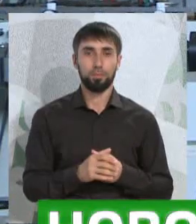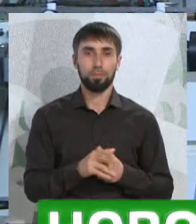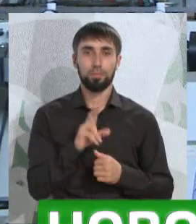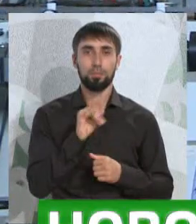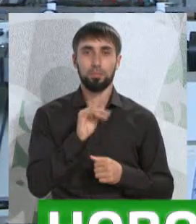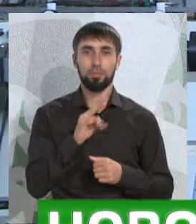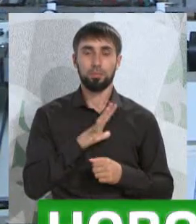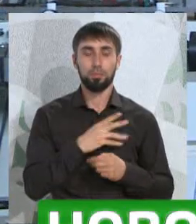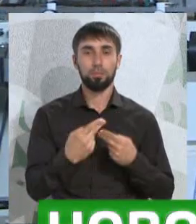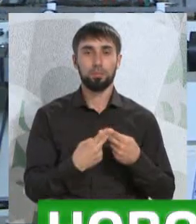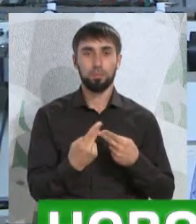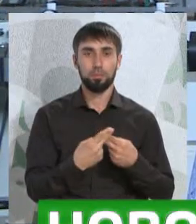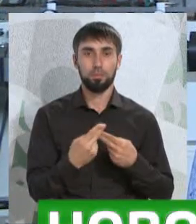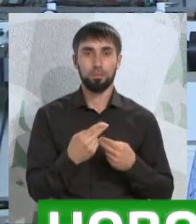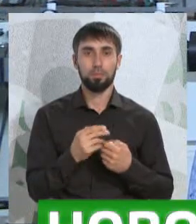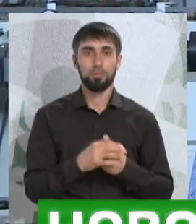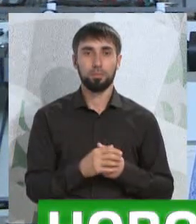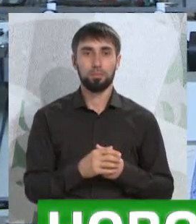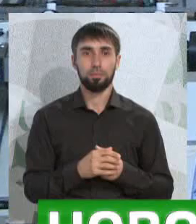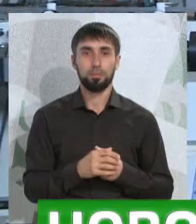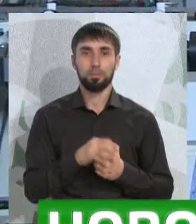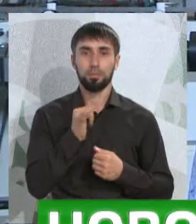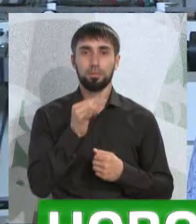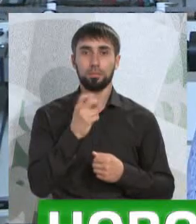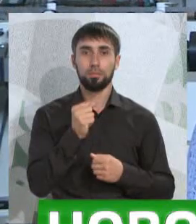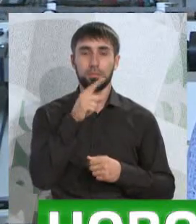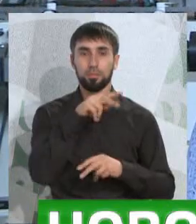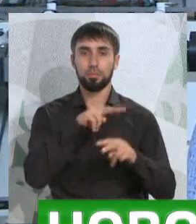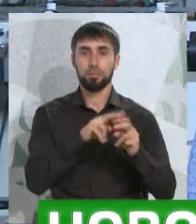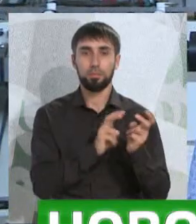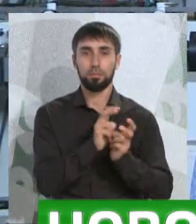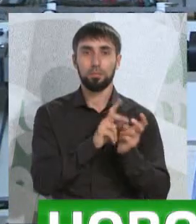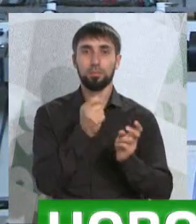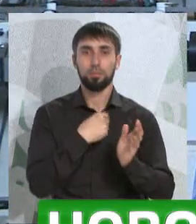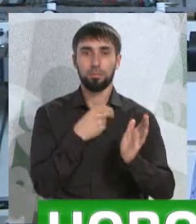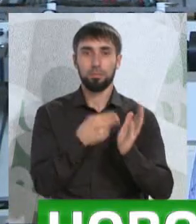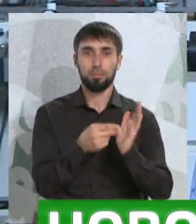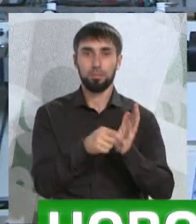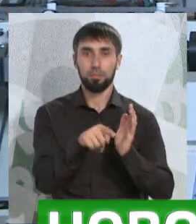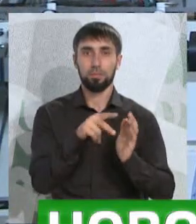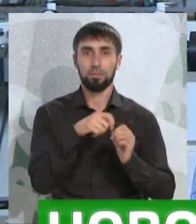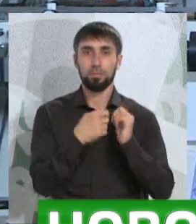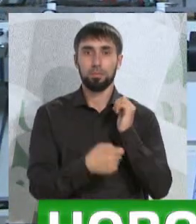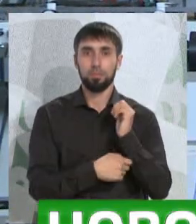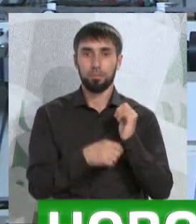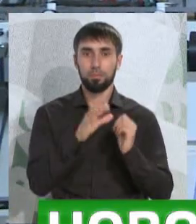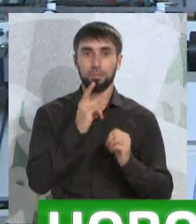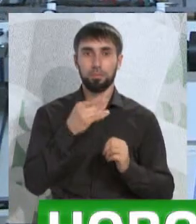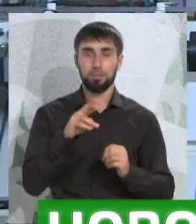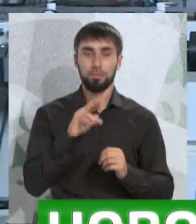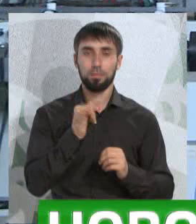карантин сказался. И на том заводе, где мы сырье закупаем, это сказалось на